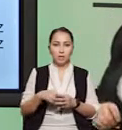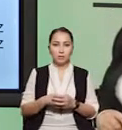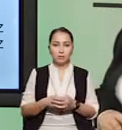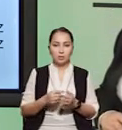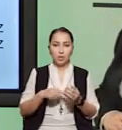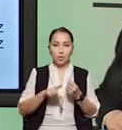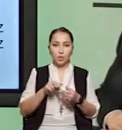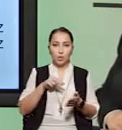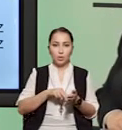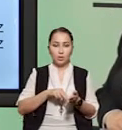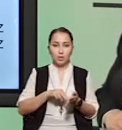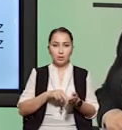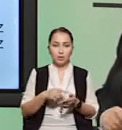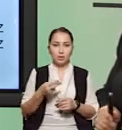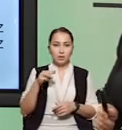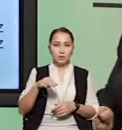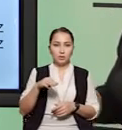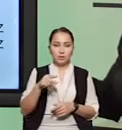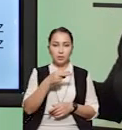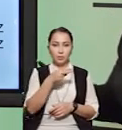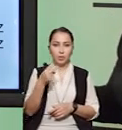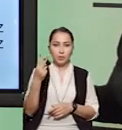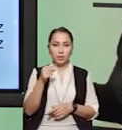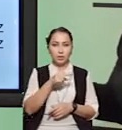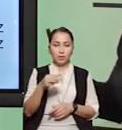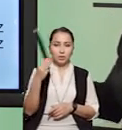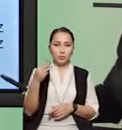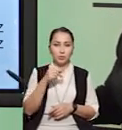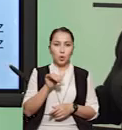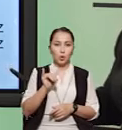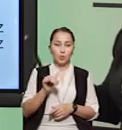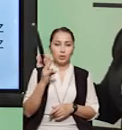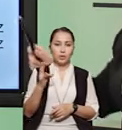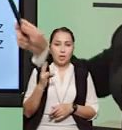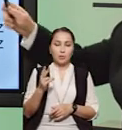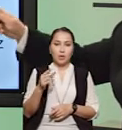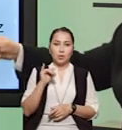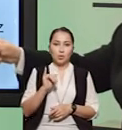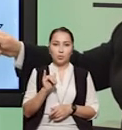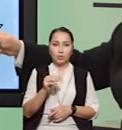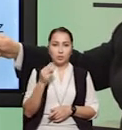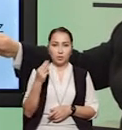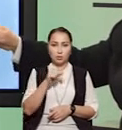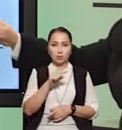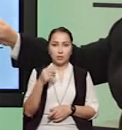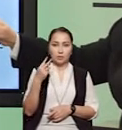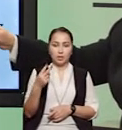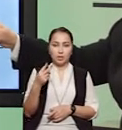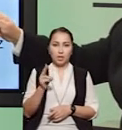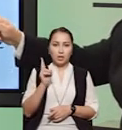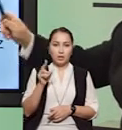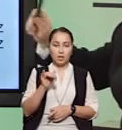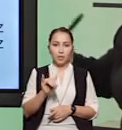bu ifodasini keltirib qo'yaylik. P barobar 2/3 ko'paytirilgan N ko'paytirilgan 3/2